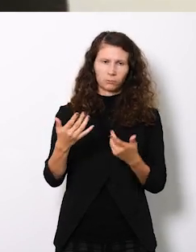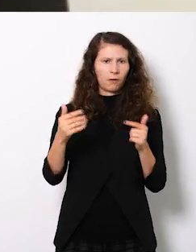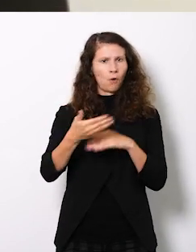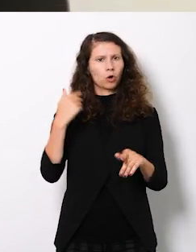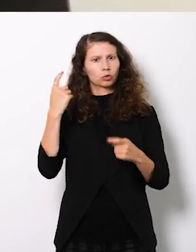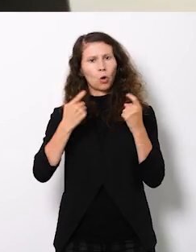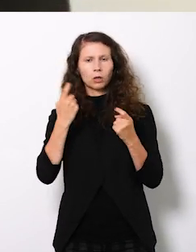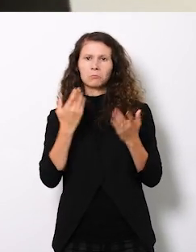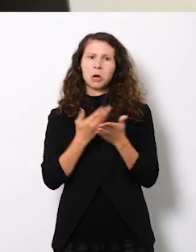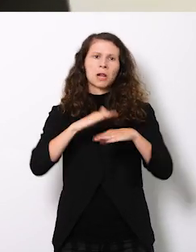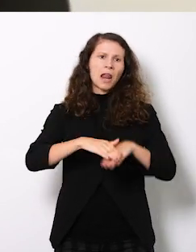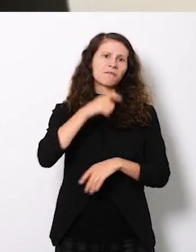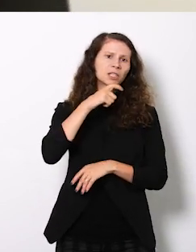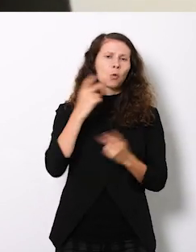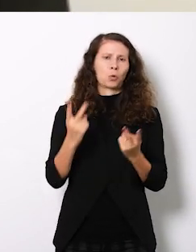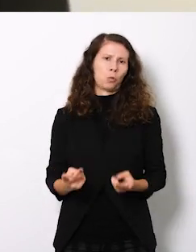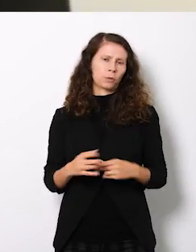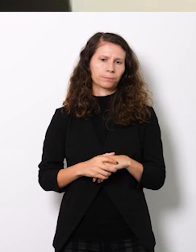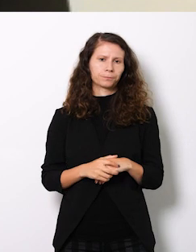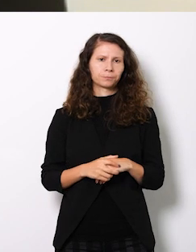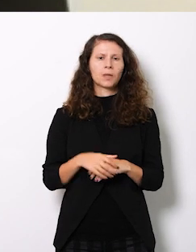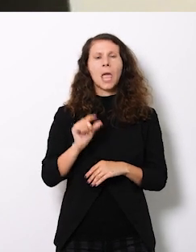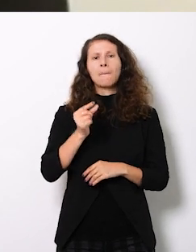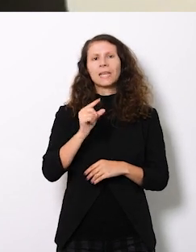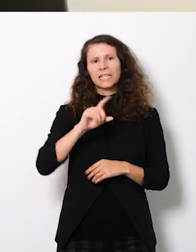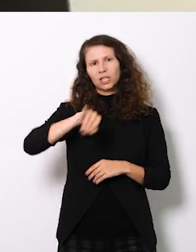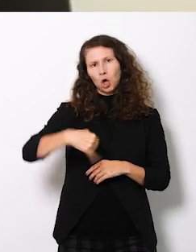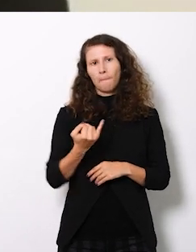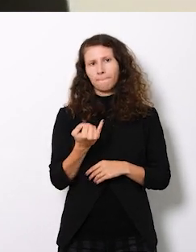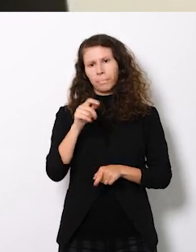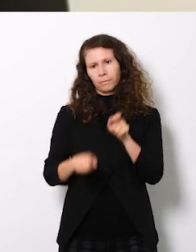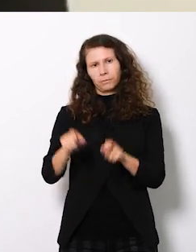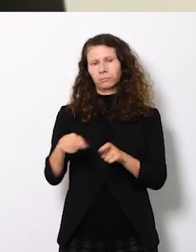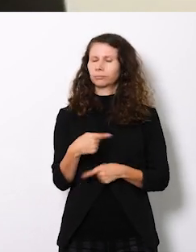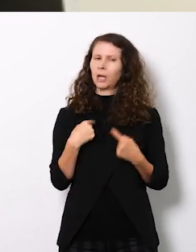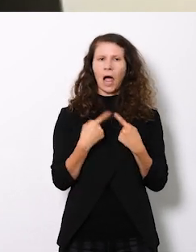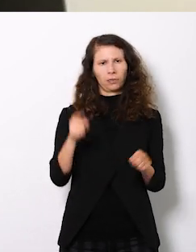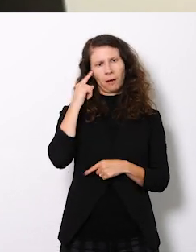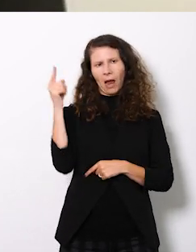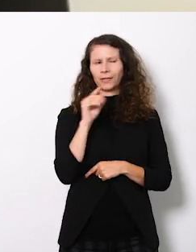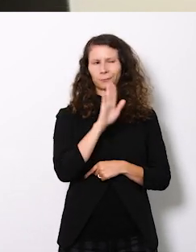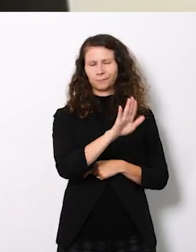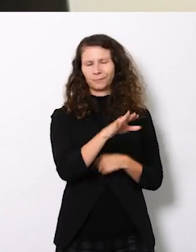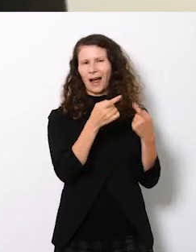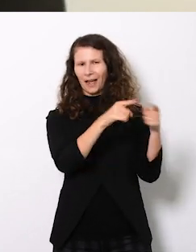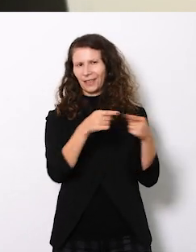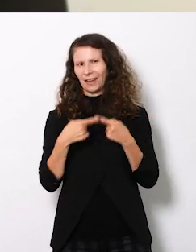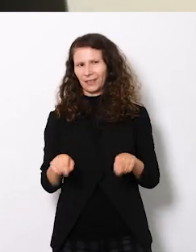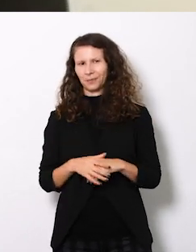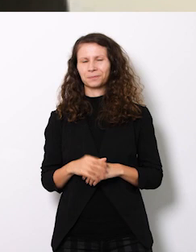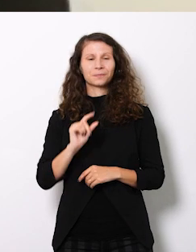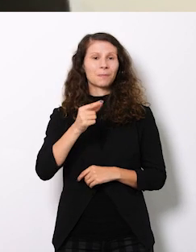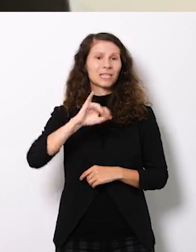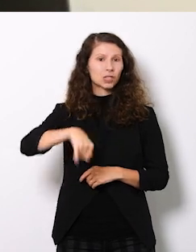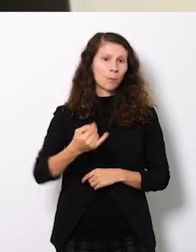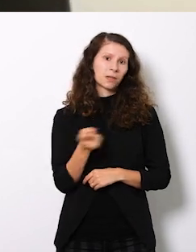einer anderen Form. Bei den Mini- und Midi-Jobbern bin ich allerdings ausdrücklich anderer Meinung als Sie. Wir wollen den Minijob